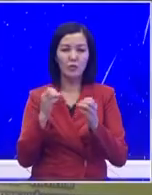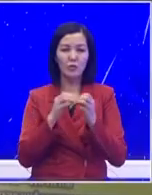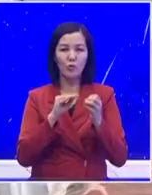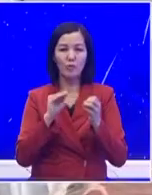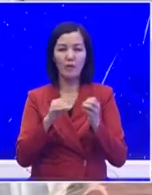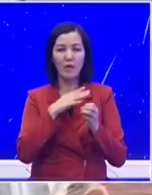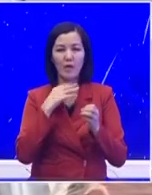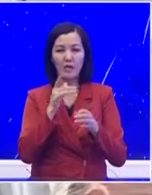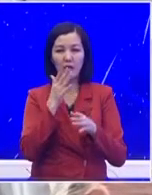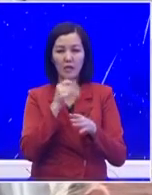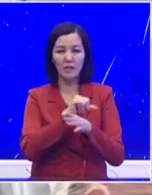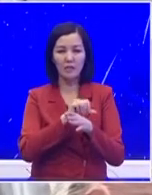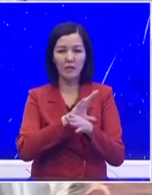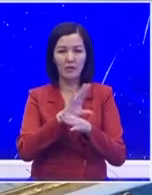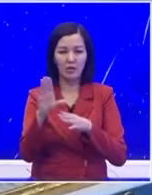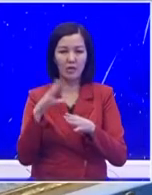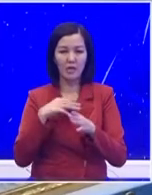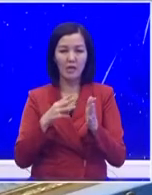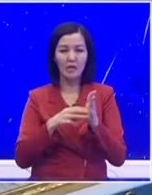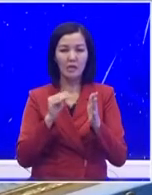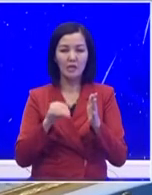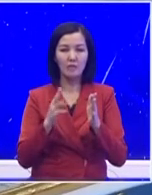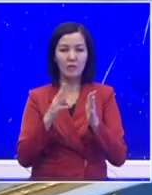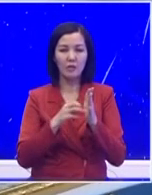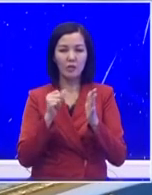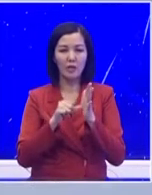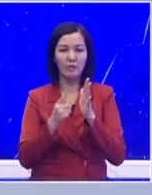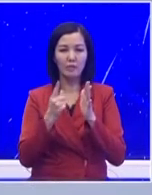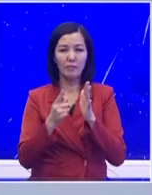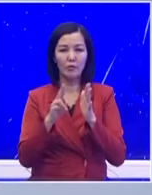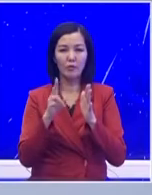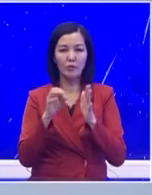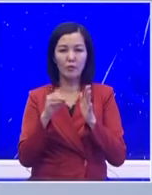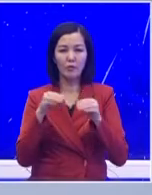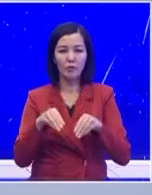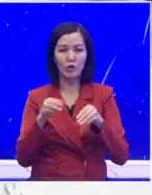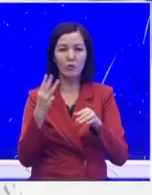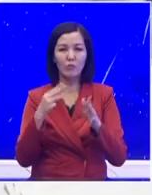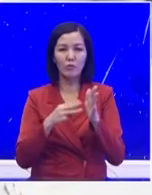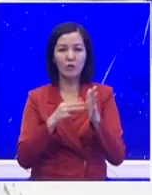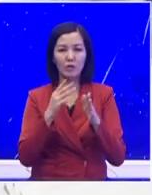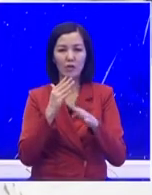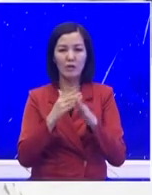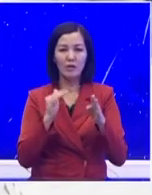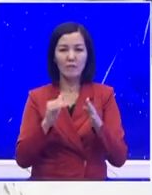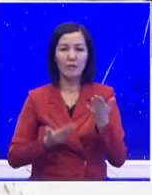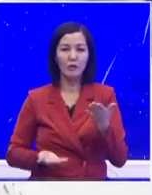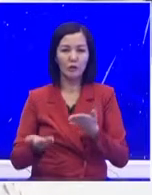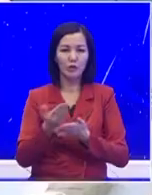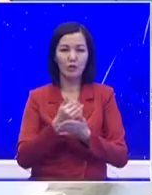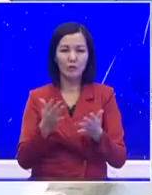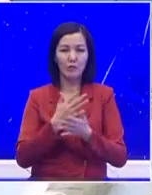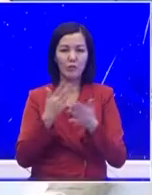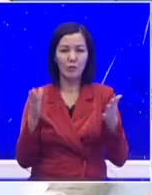жуық ет экспортқа шықты. 8861 гектарға күріш егіліп, 38,5 мың тонна өнім алынған. Оған үлкен